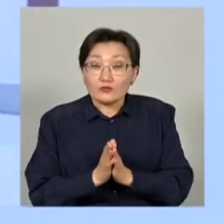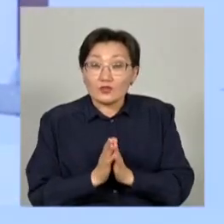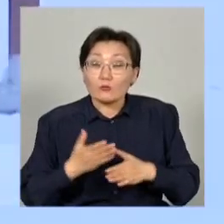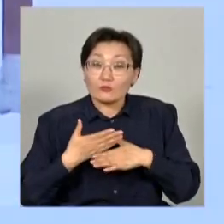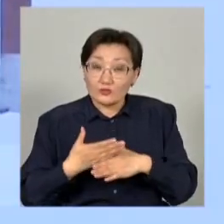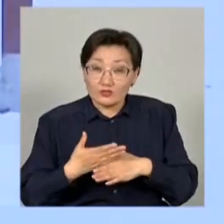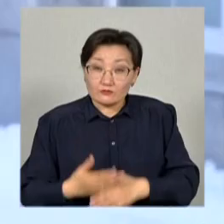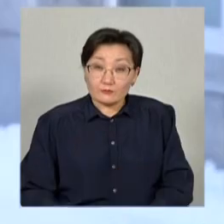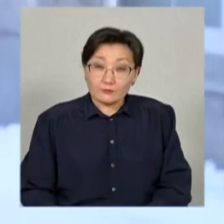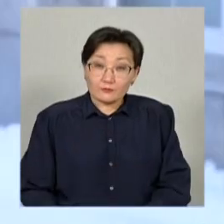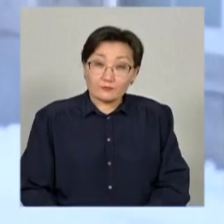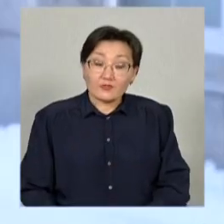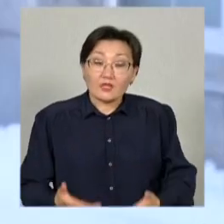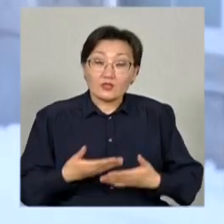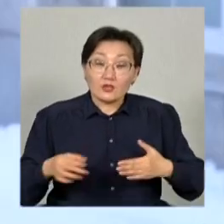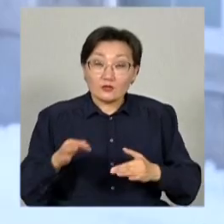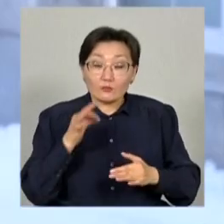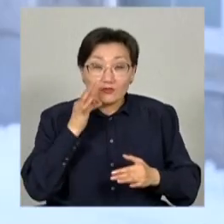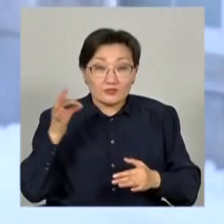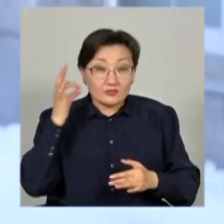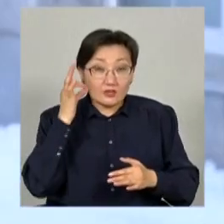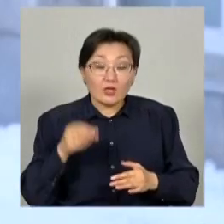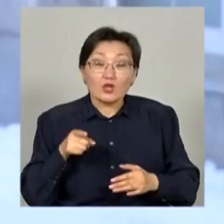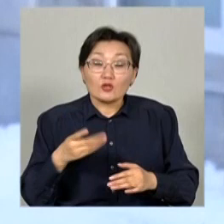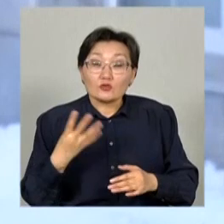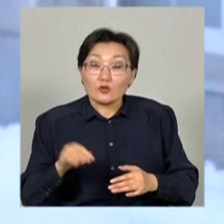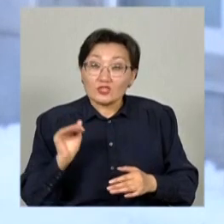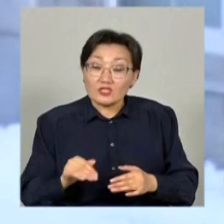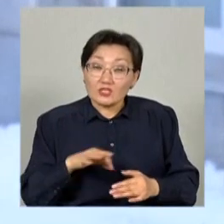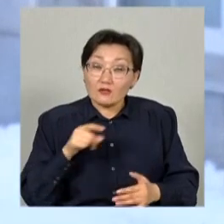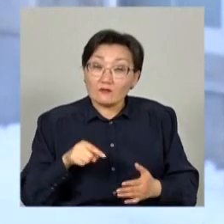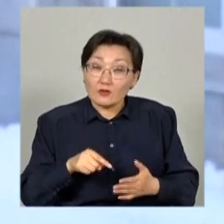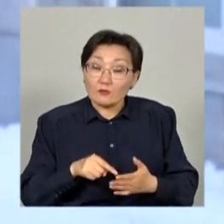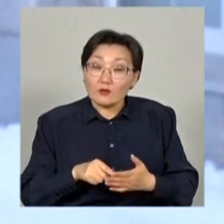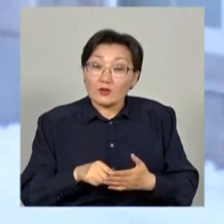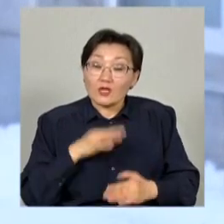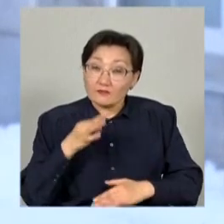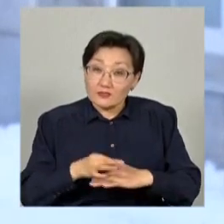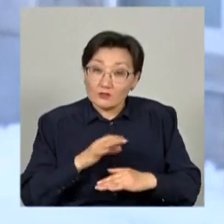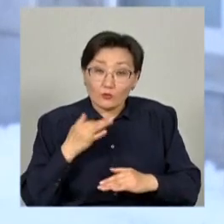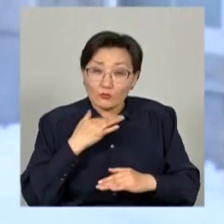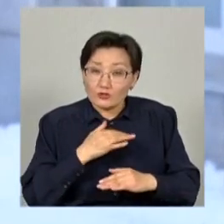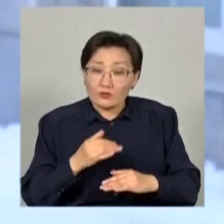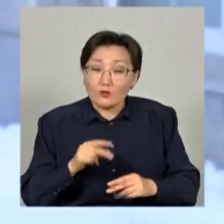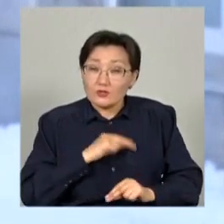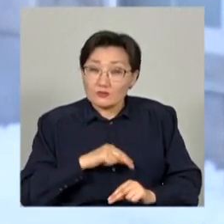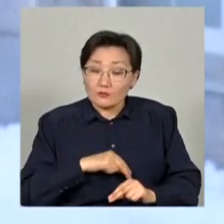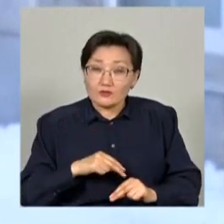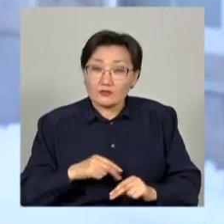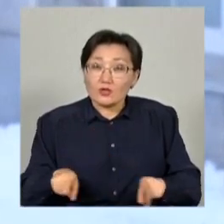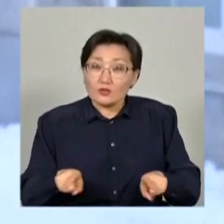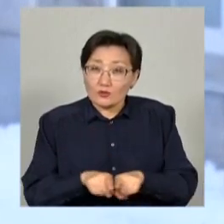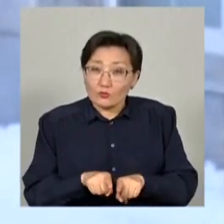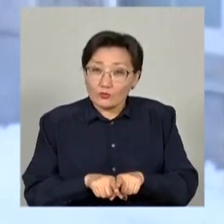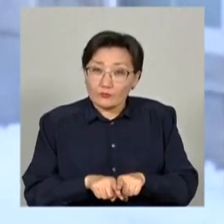помощи. Наши операторы обработали 40 тысяч звонков. То есть вы понимаете, как много, да? Как они работали в авральном таком